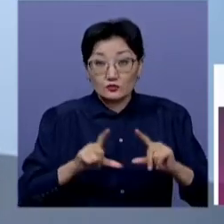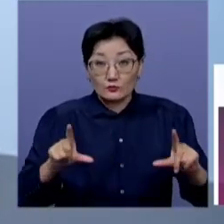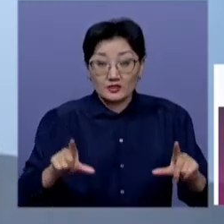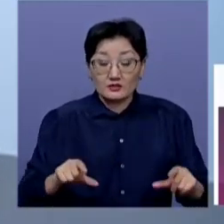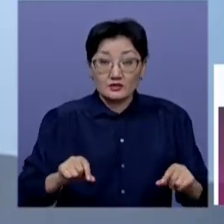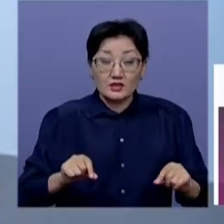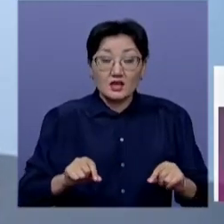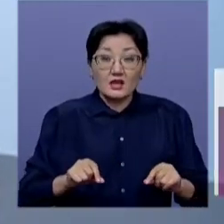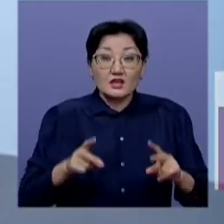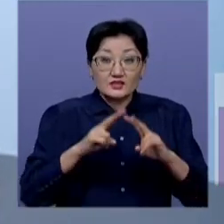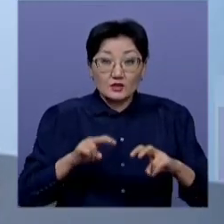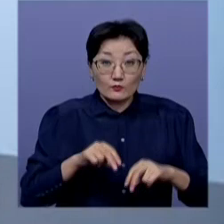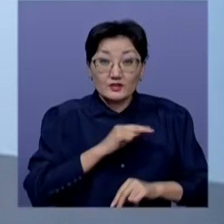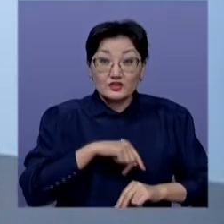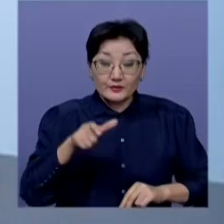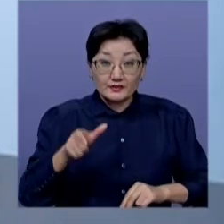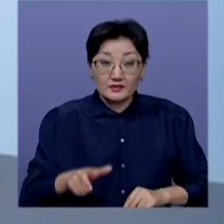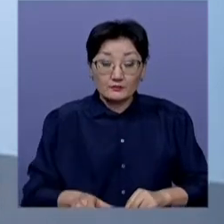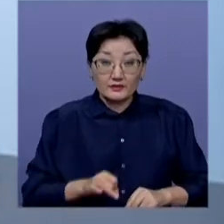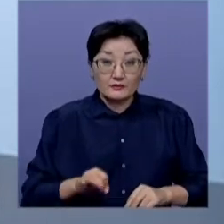департаментінің зерттеу қызметкерлерімен